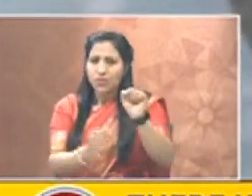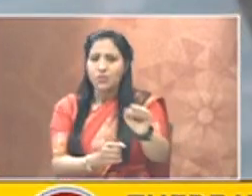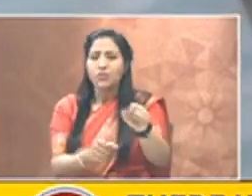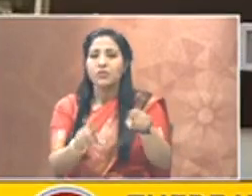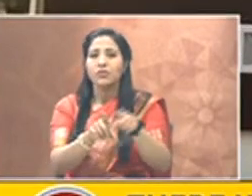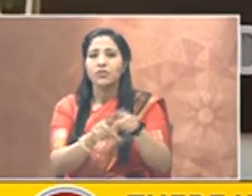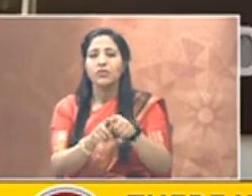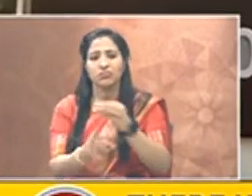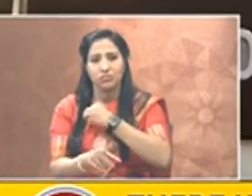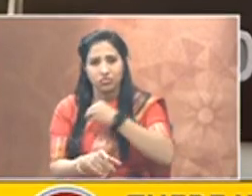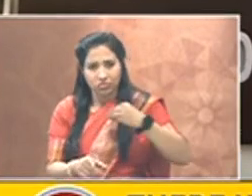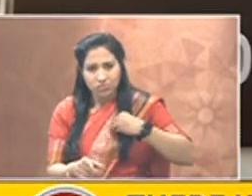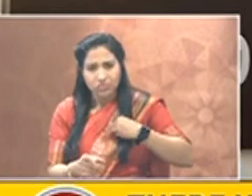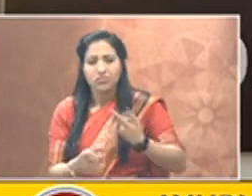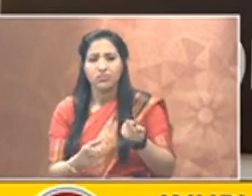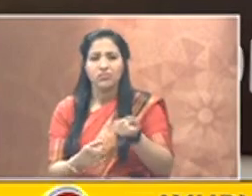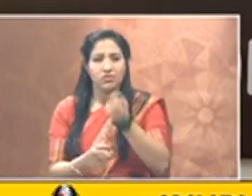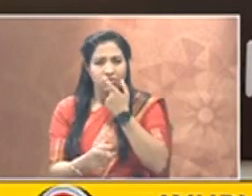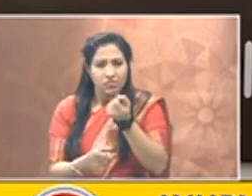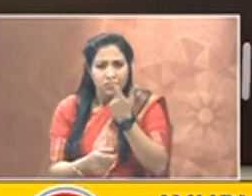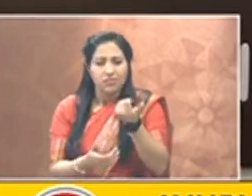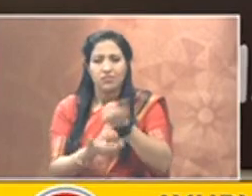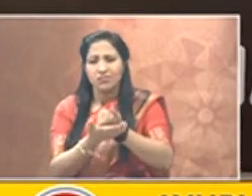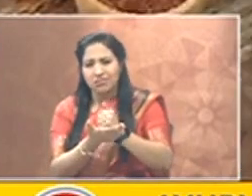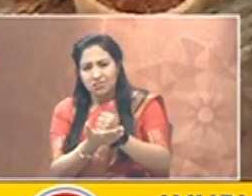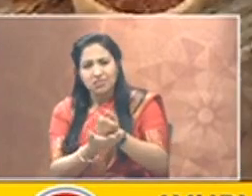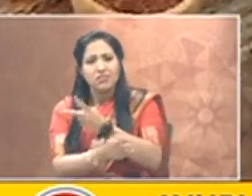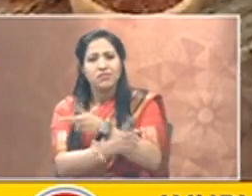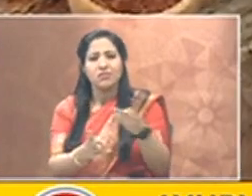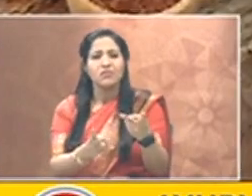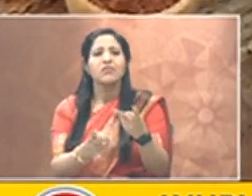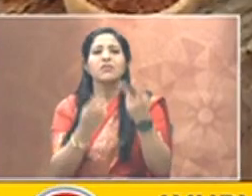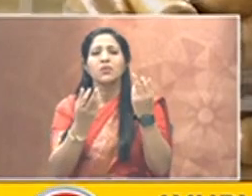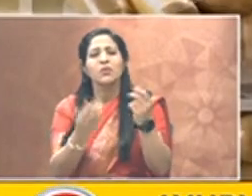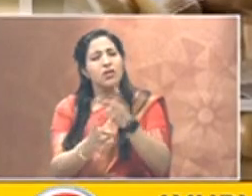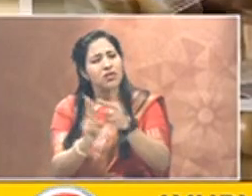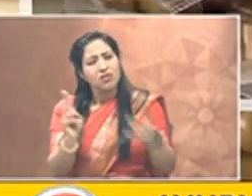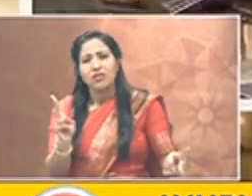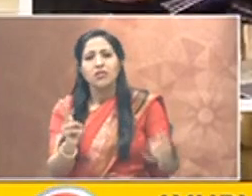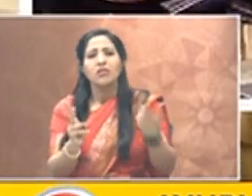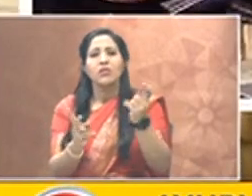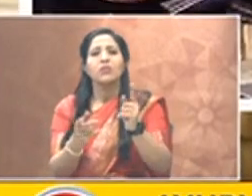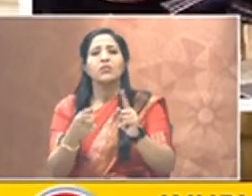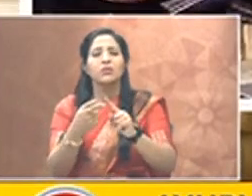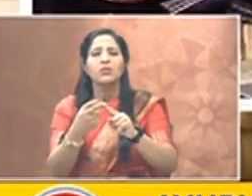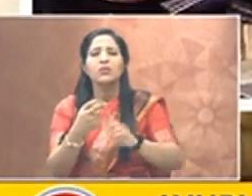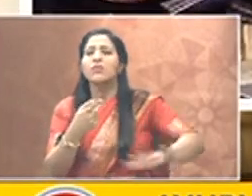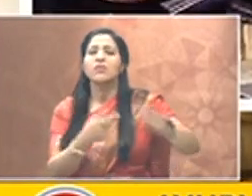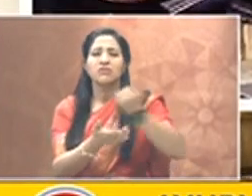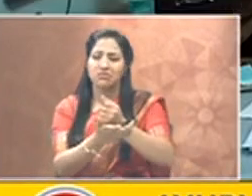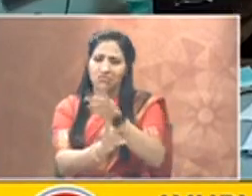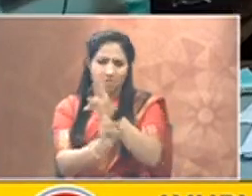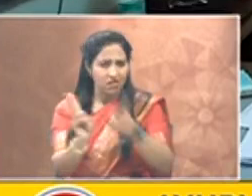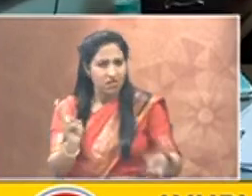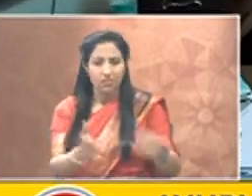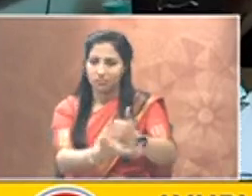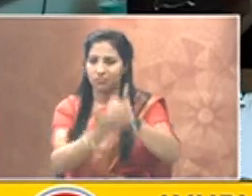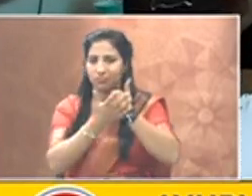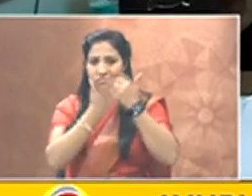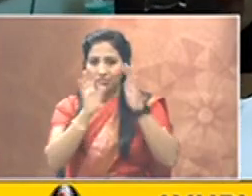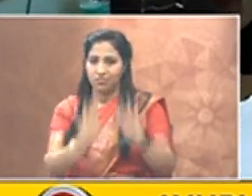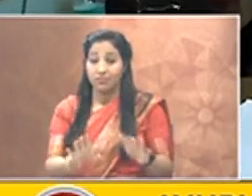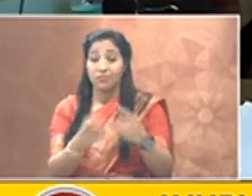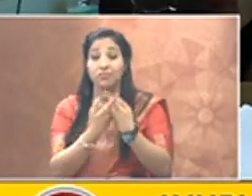जिन्हें इलाज के लिए आयुर्वेद, सिद्धा या यूनानी की चिकित्सा पद्धति से मदद मिलती